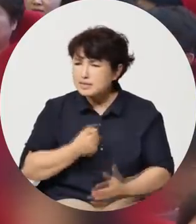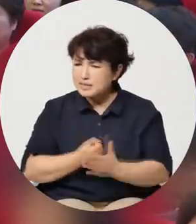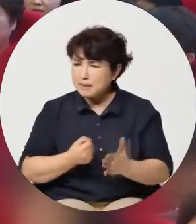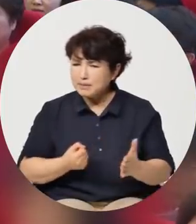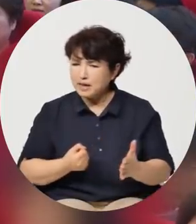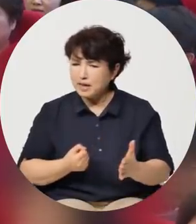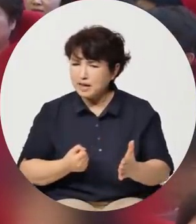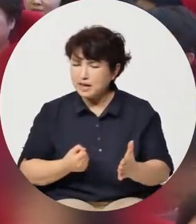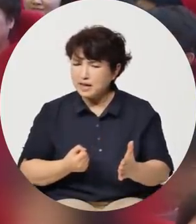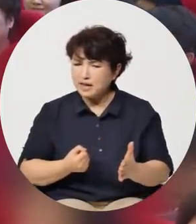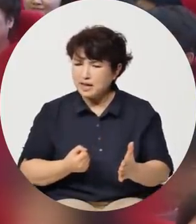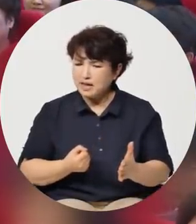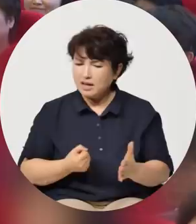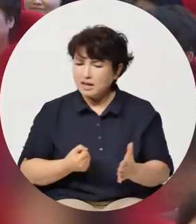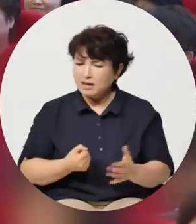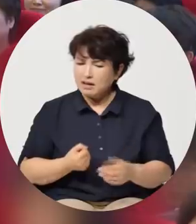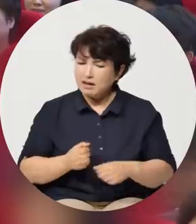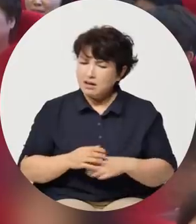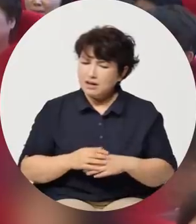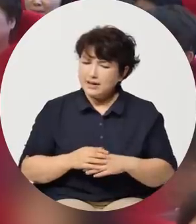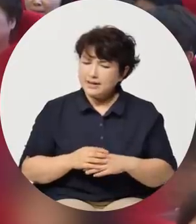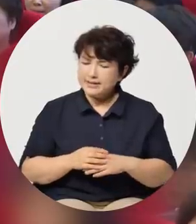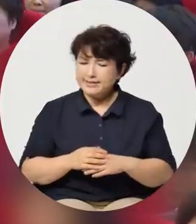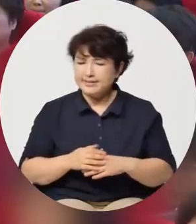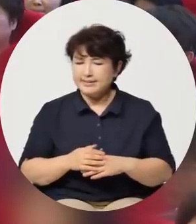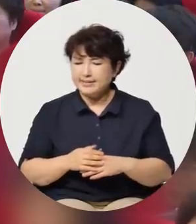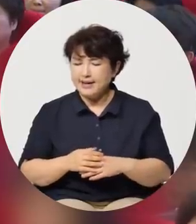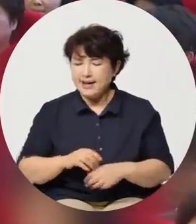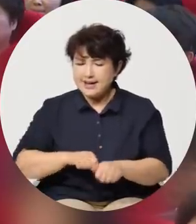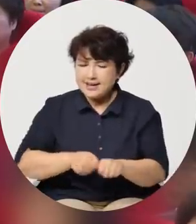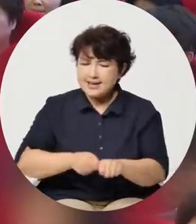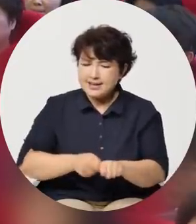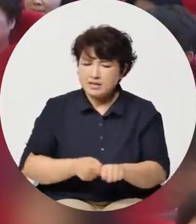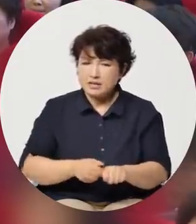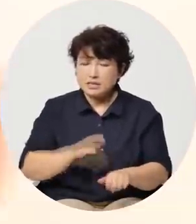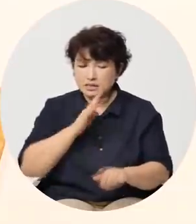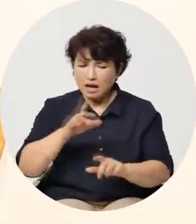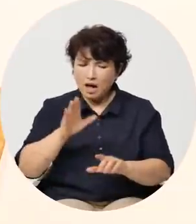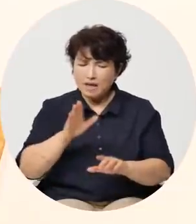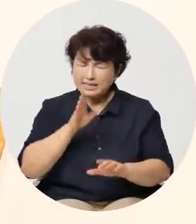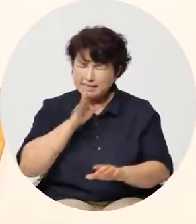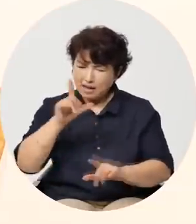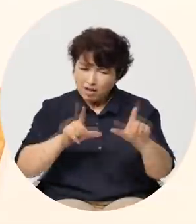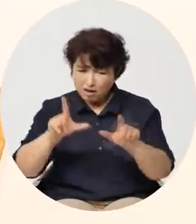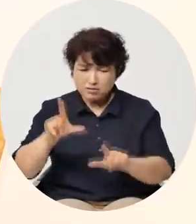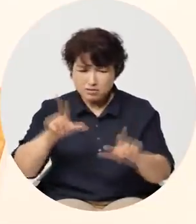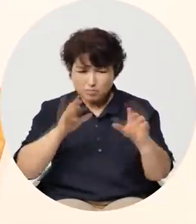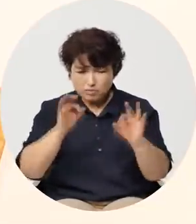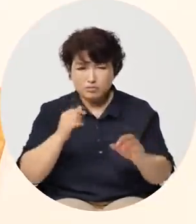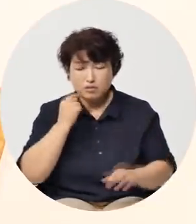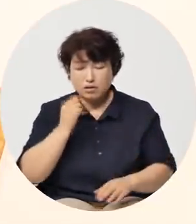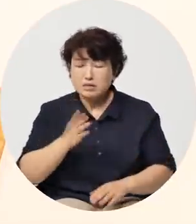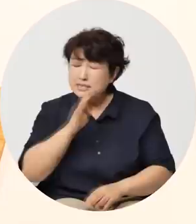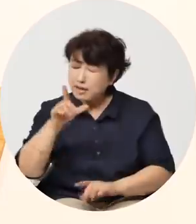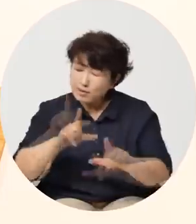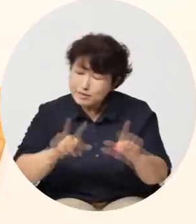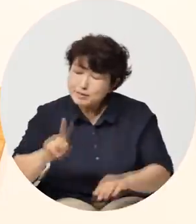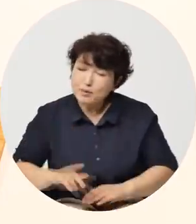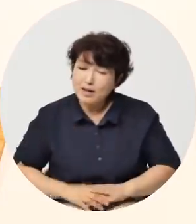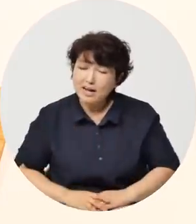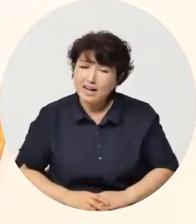그냥 말하고 있는 거 아닌가. 이게 내 진짜 현실을 바라보지 못하고. 진짜 현실이 뭔데?